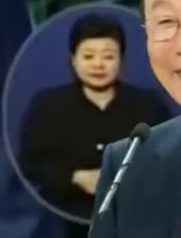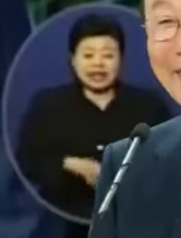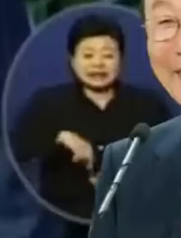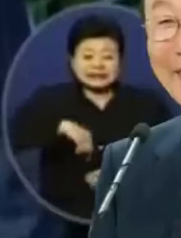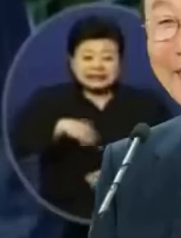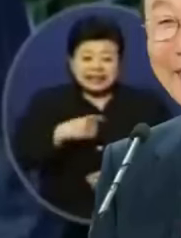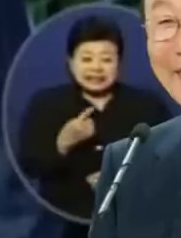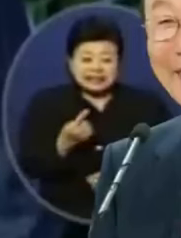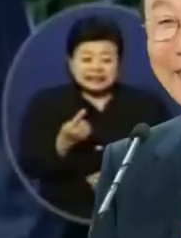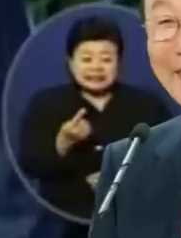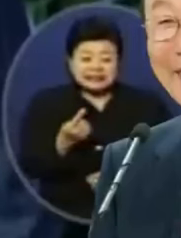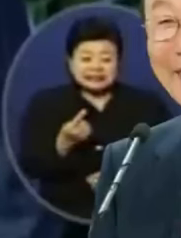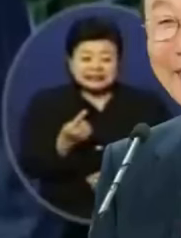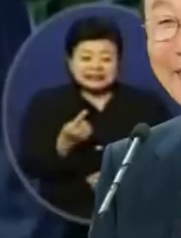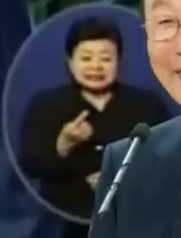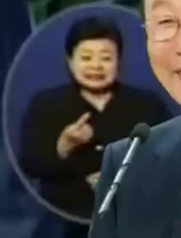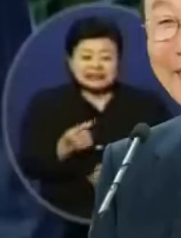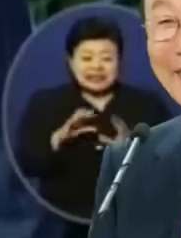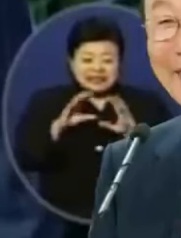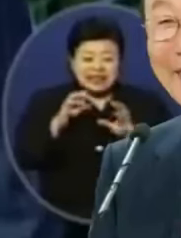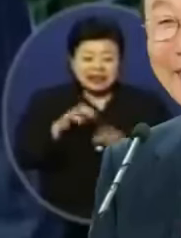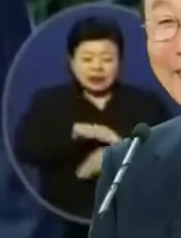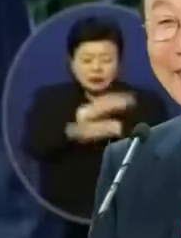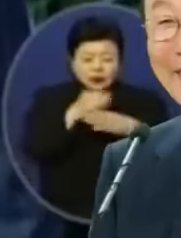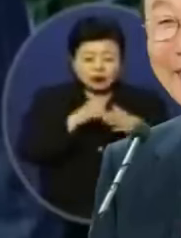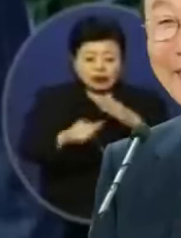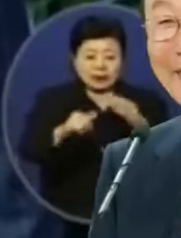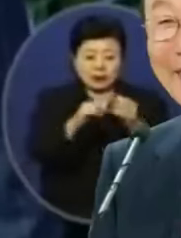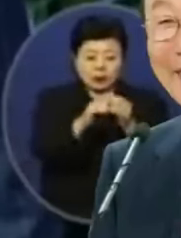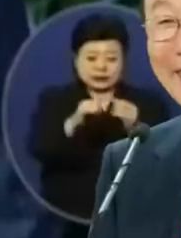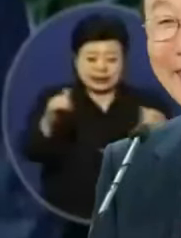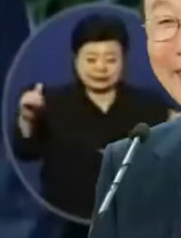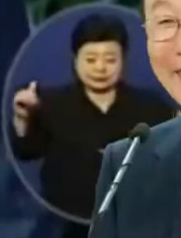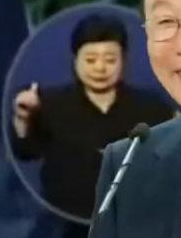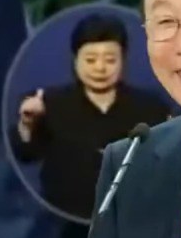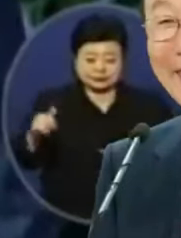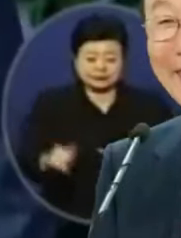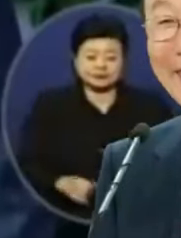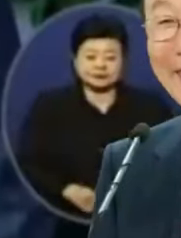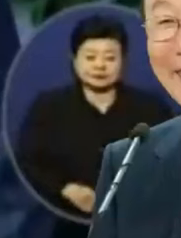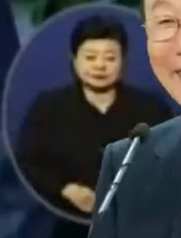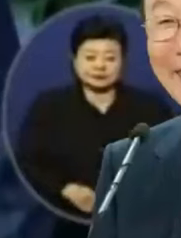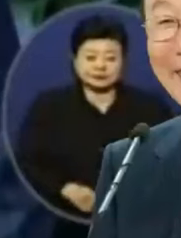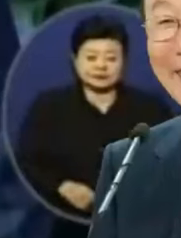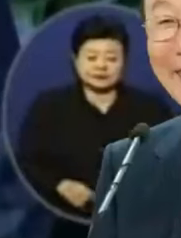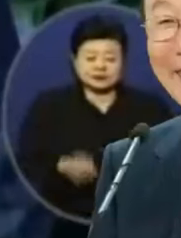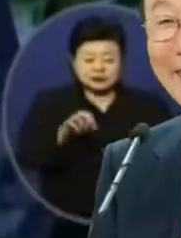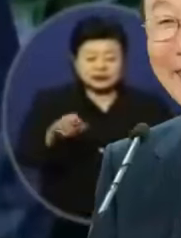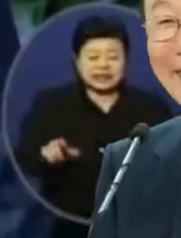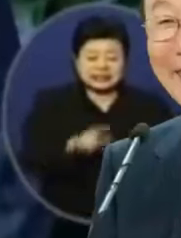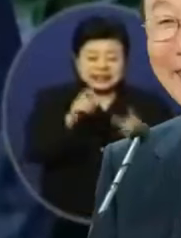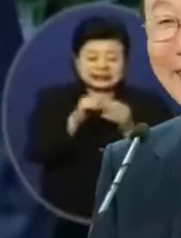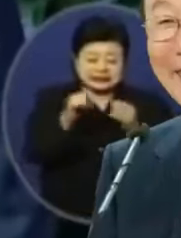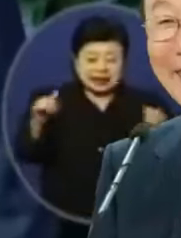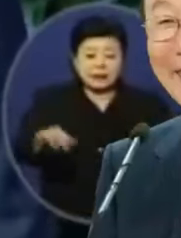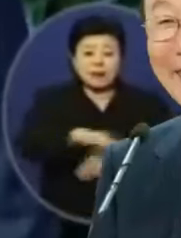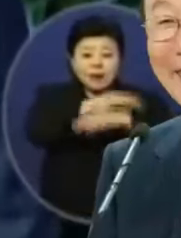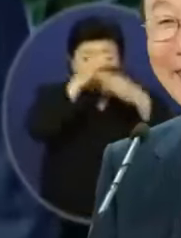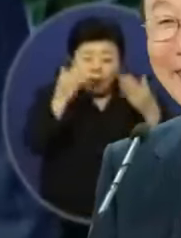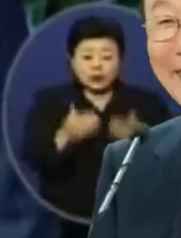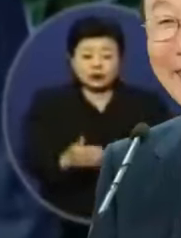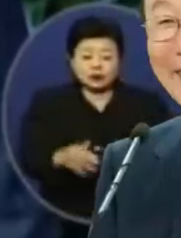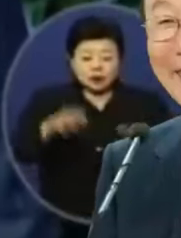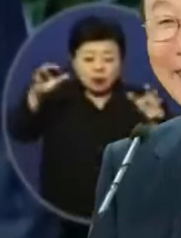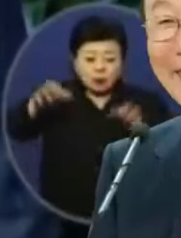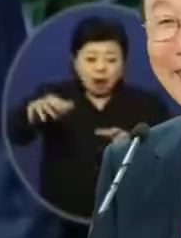자기 나라의 모든 지도자들과 수도에 사는 모든 사람들을